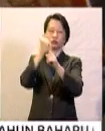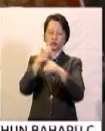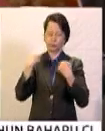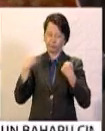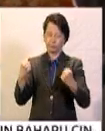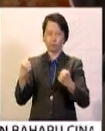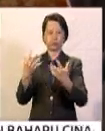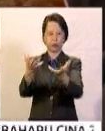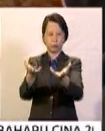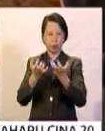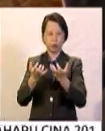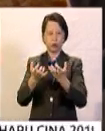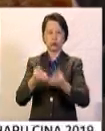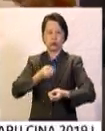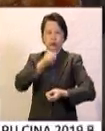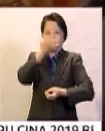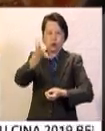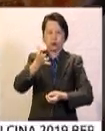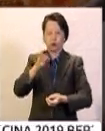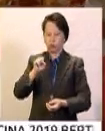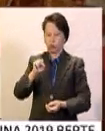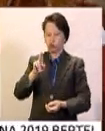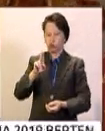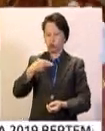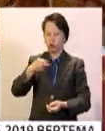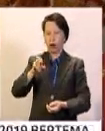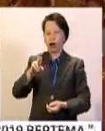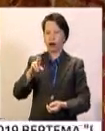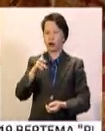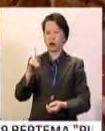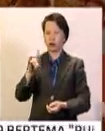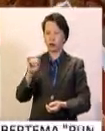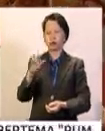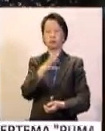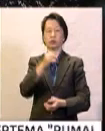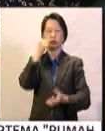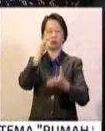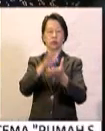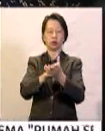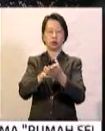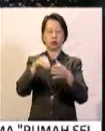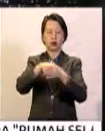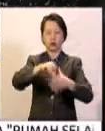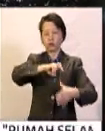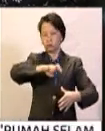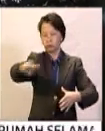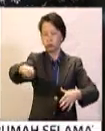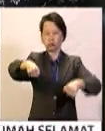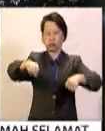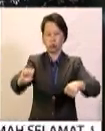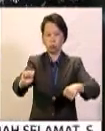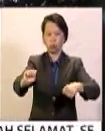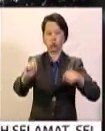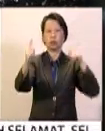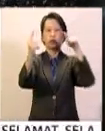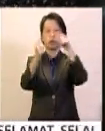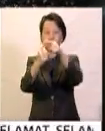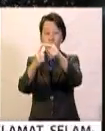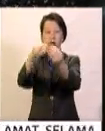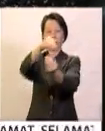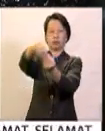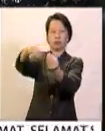tekad yang mahu dizahirkan Suhadi bersama isterinya dalam pengembaraan bermotosikal menuju ke Tanah Suci